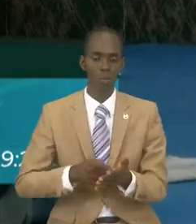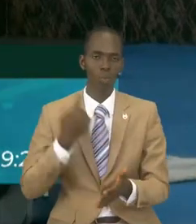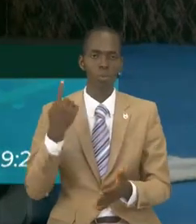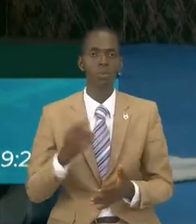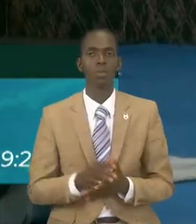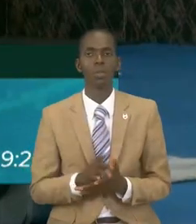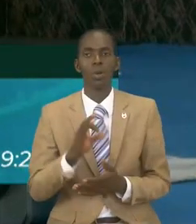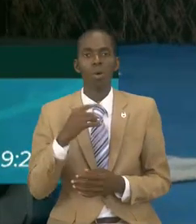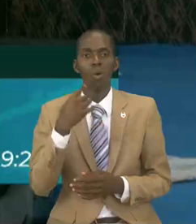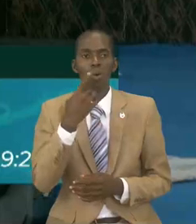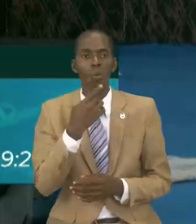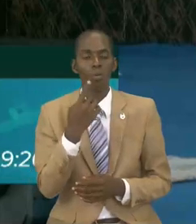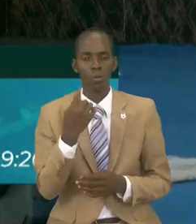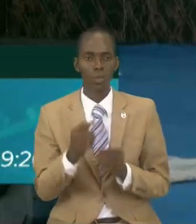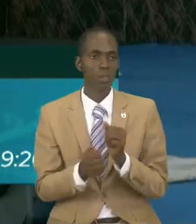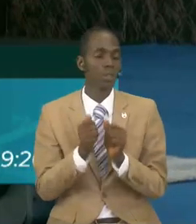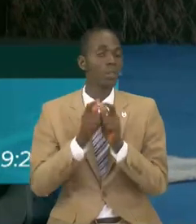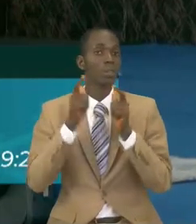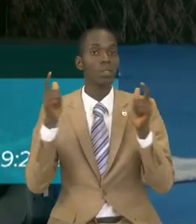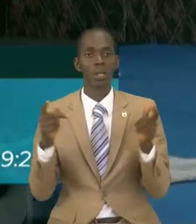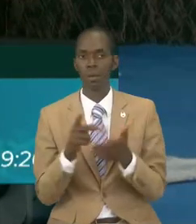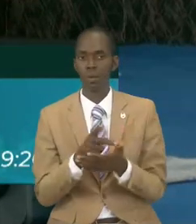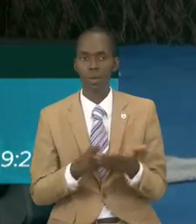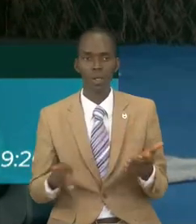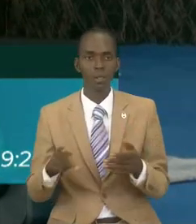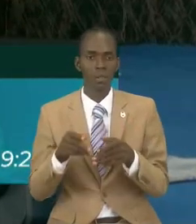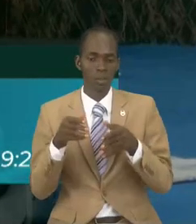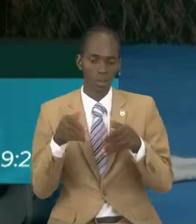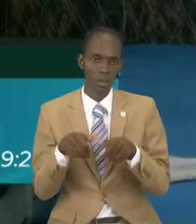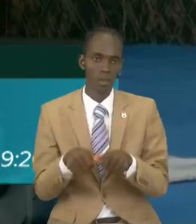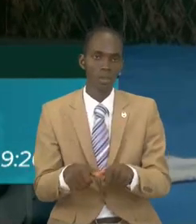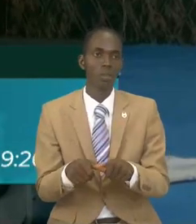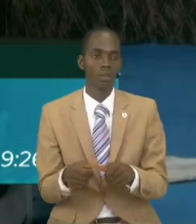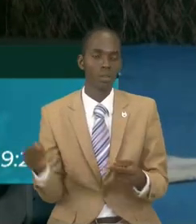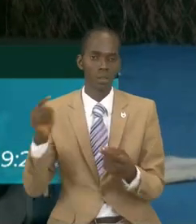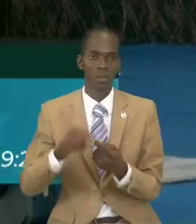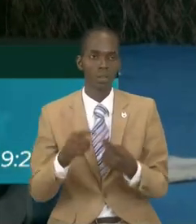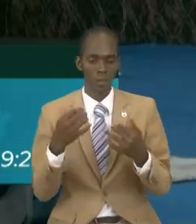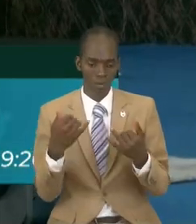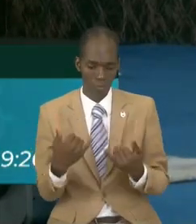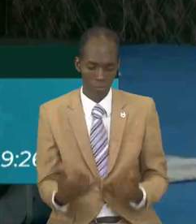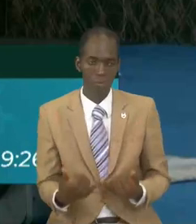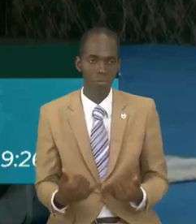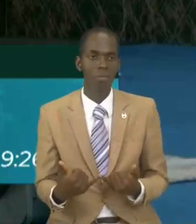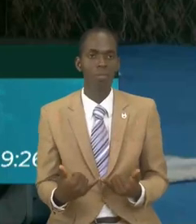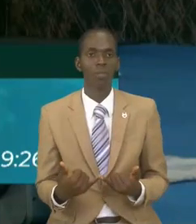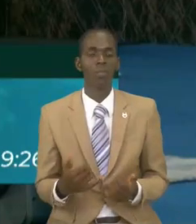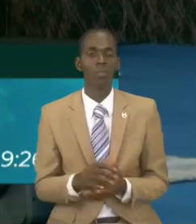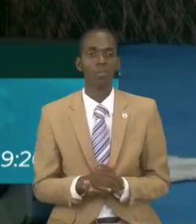la fois, dont la plupart sont encore vivants et